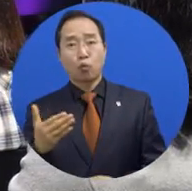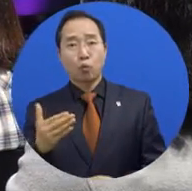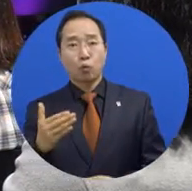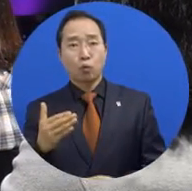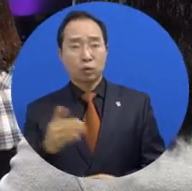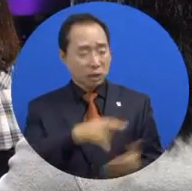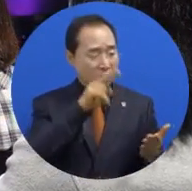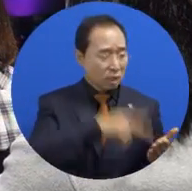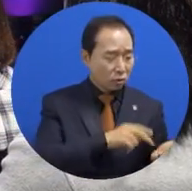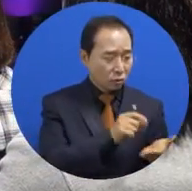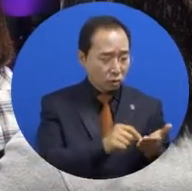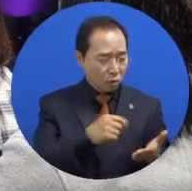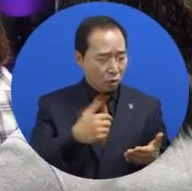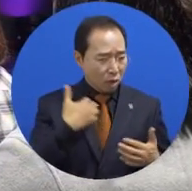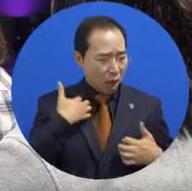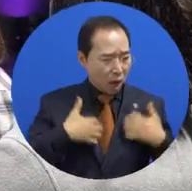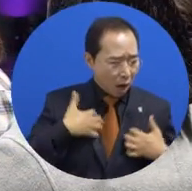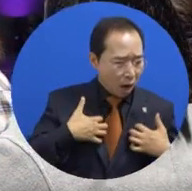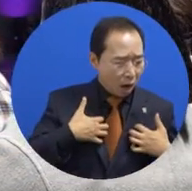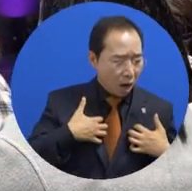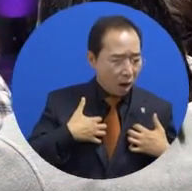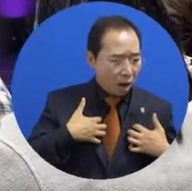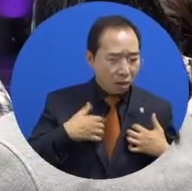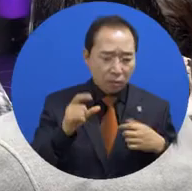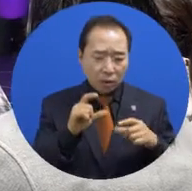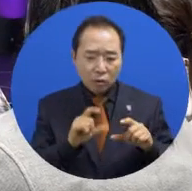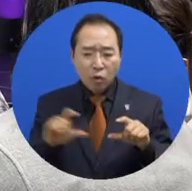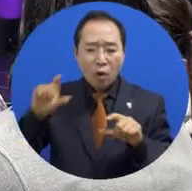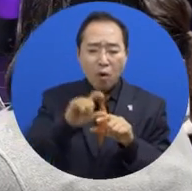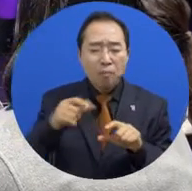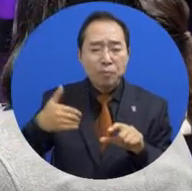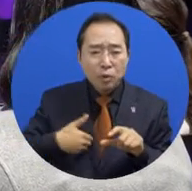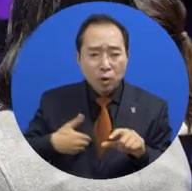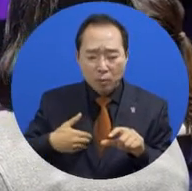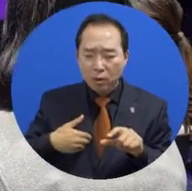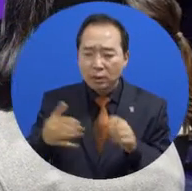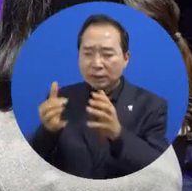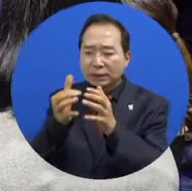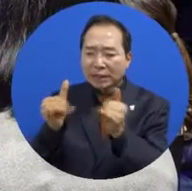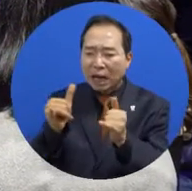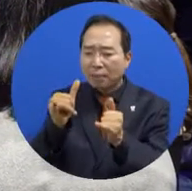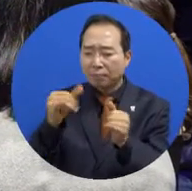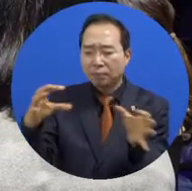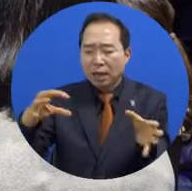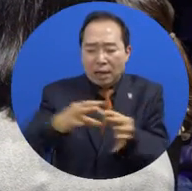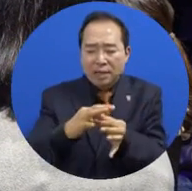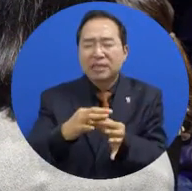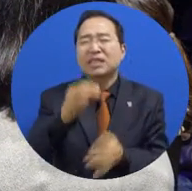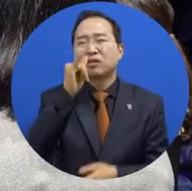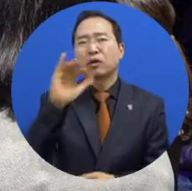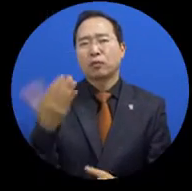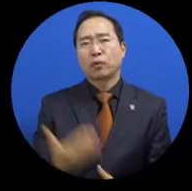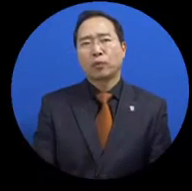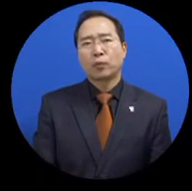걸 좋아해. 그러니까 이거는 재미를 만들 수 있어. 근데 이 재미에 뭐가 있어야 되냐면 사람이 있어야